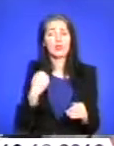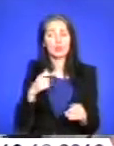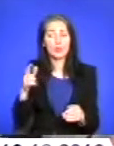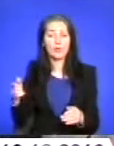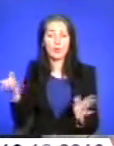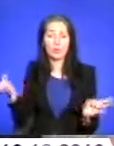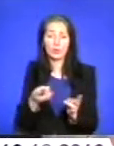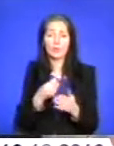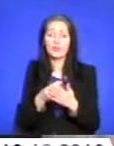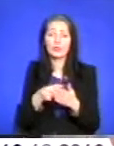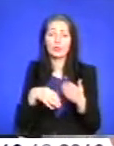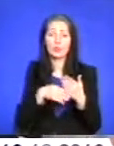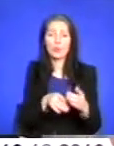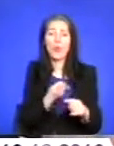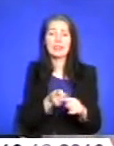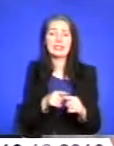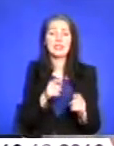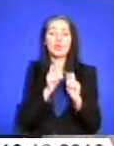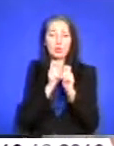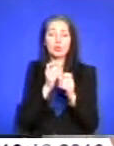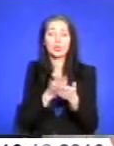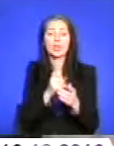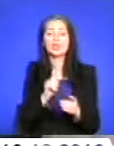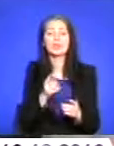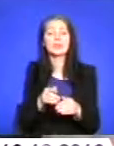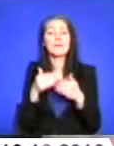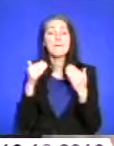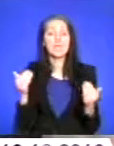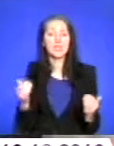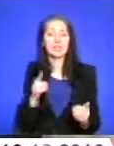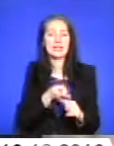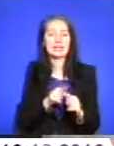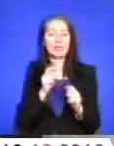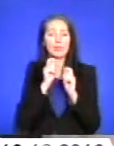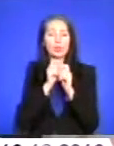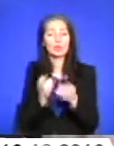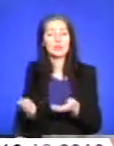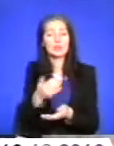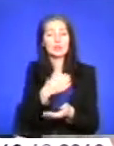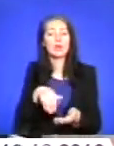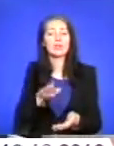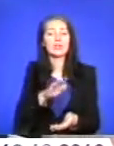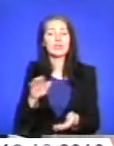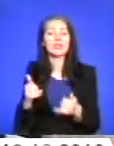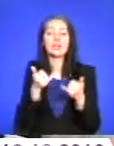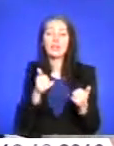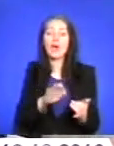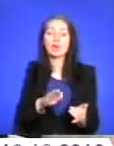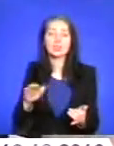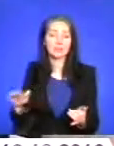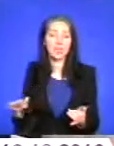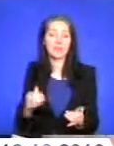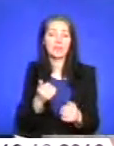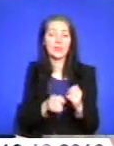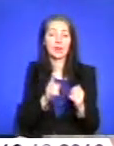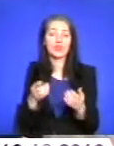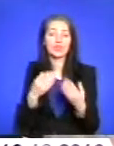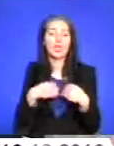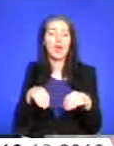Ця акція має дуже теплу назву «Теплом зігріємо серця», і воно справді так є. Всі ми розуміємо, що родини військових